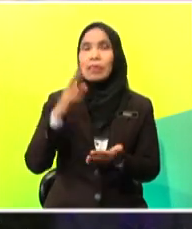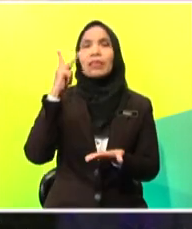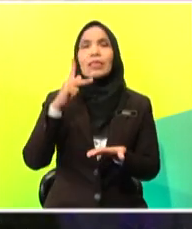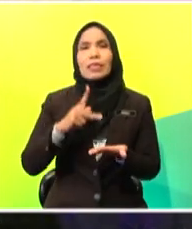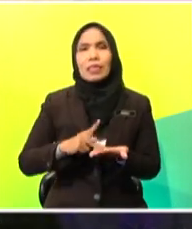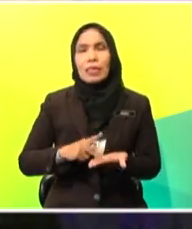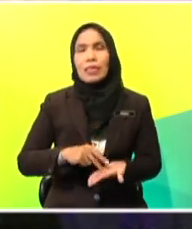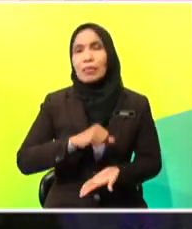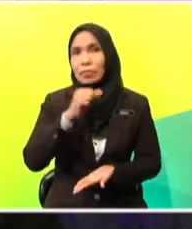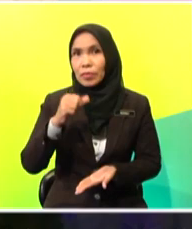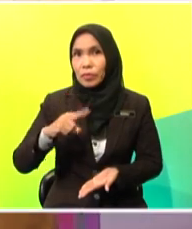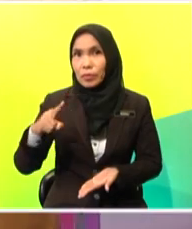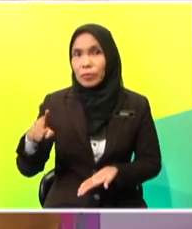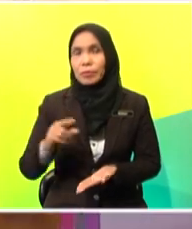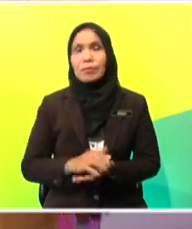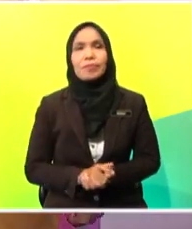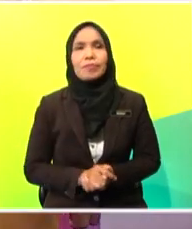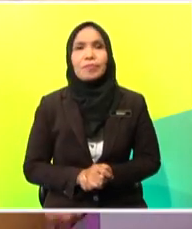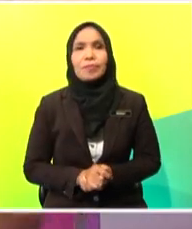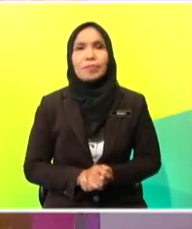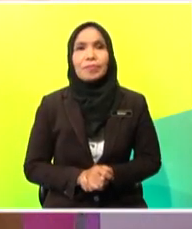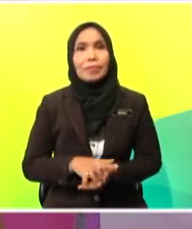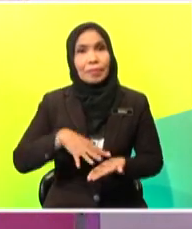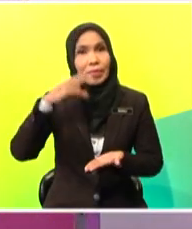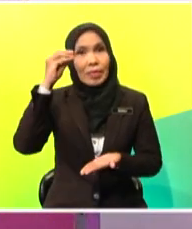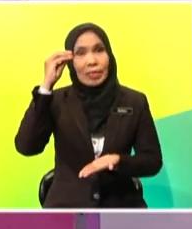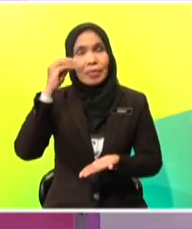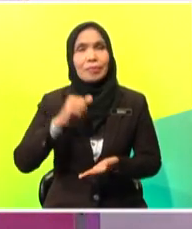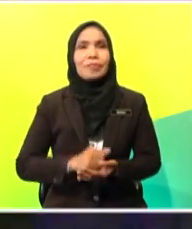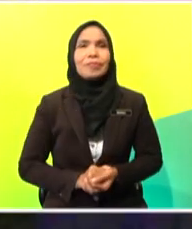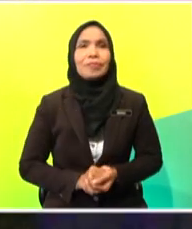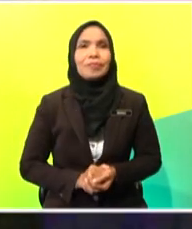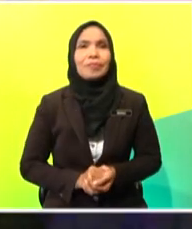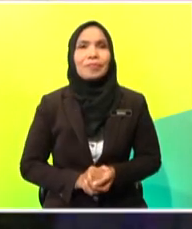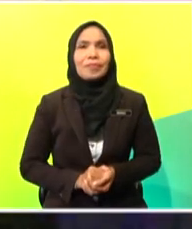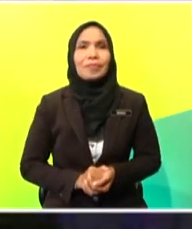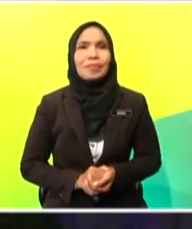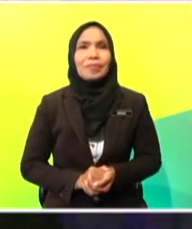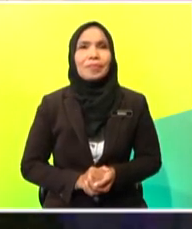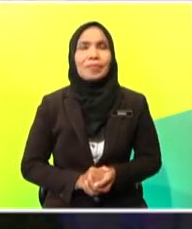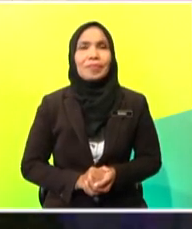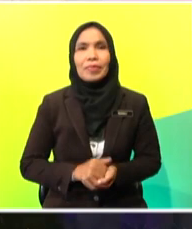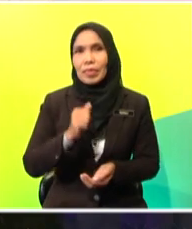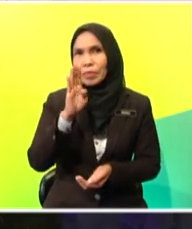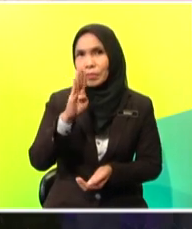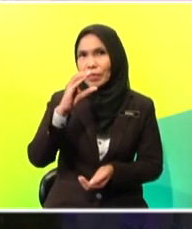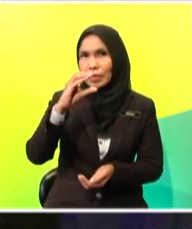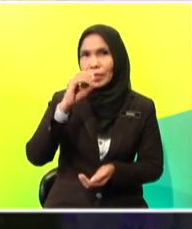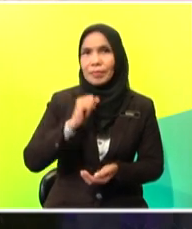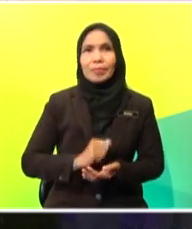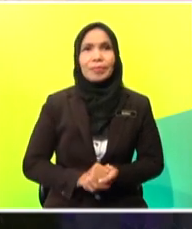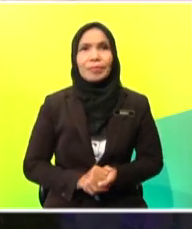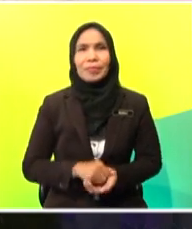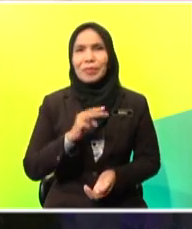jago betul hari ini kita enggak belajar huruf Dedek kita enggak Belajar huruf abcd murid-murid